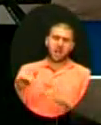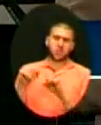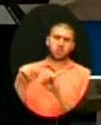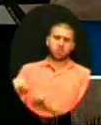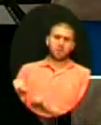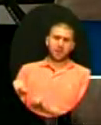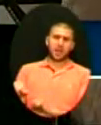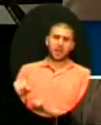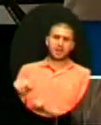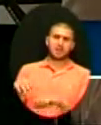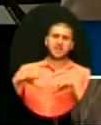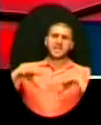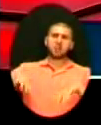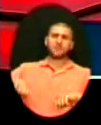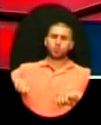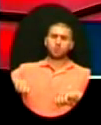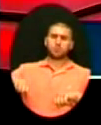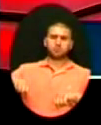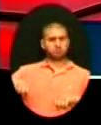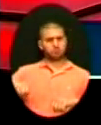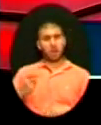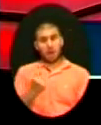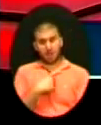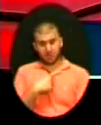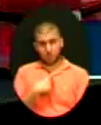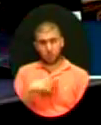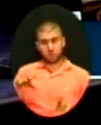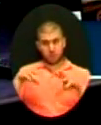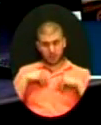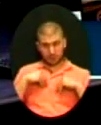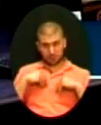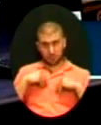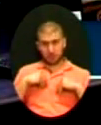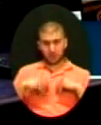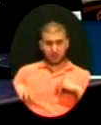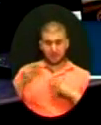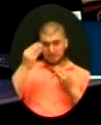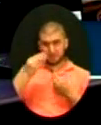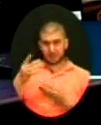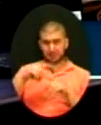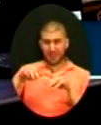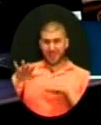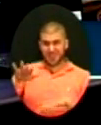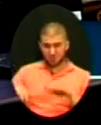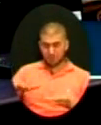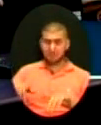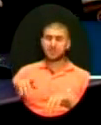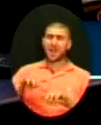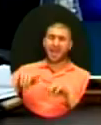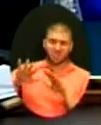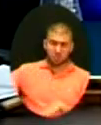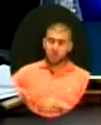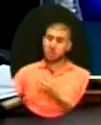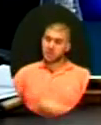תומכת בהתיישבות. מה, אנחנו נסכים למסרים אנטישמיים תמורת תמיכה